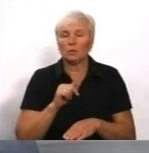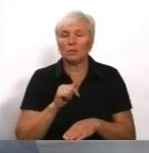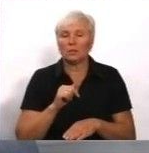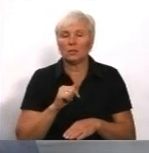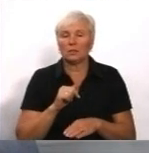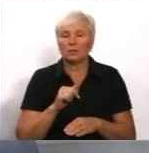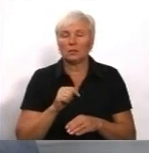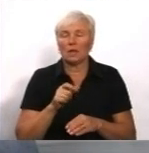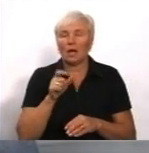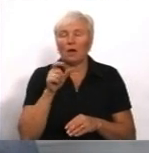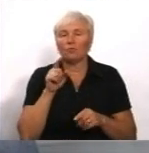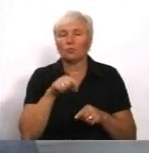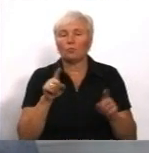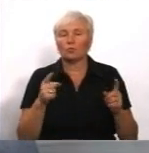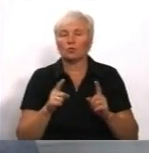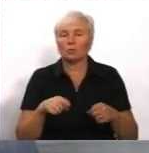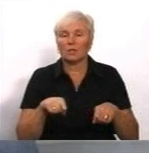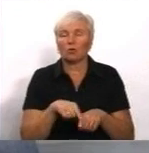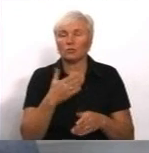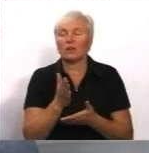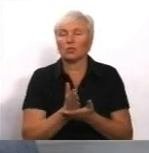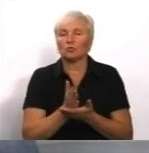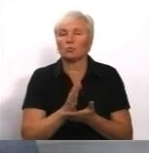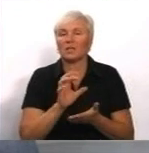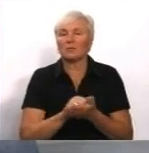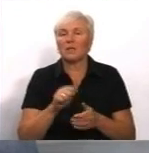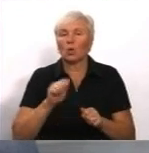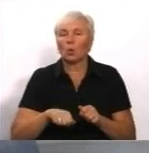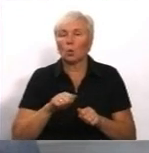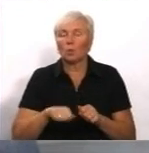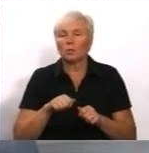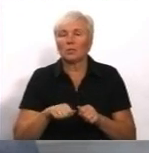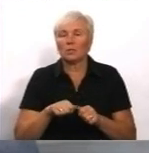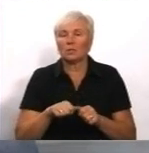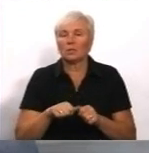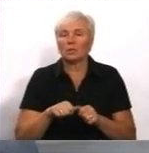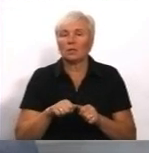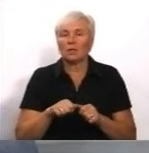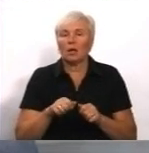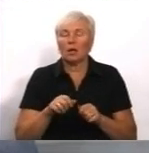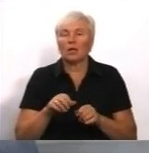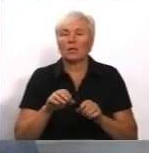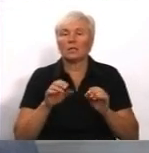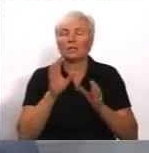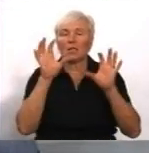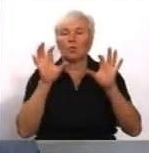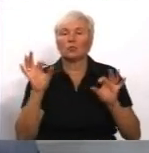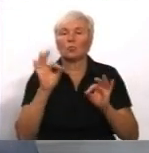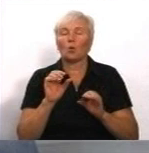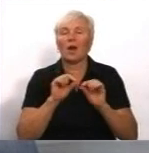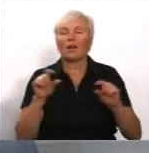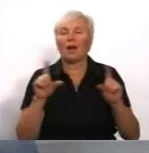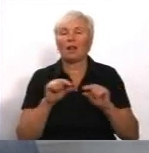мені відомо, що також ваша служба займається контролем за виконанням закону про рекламу. І